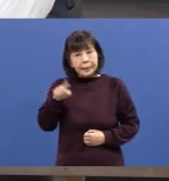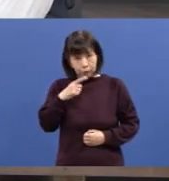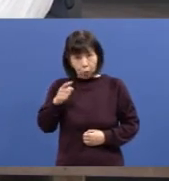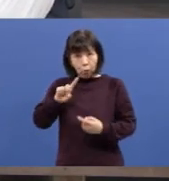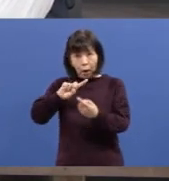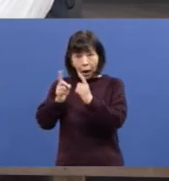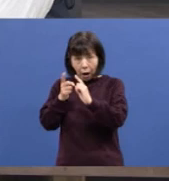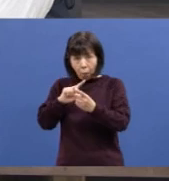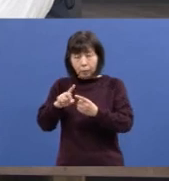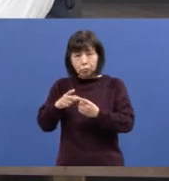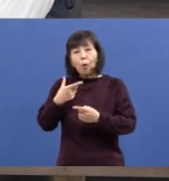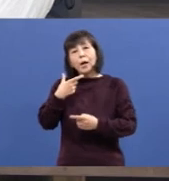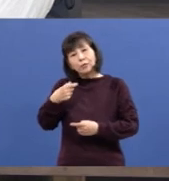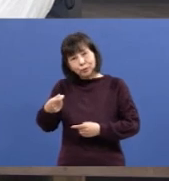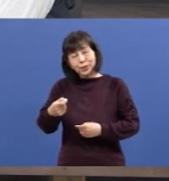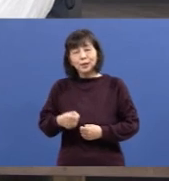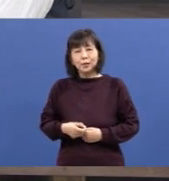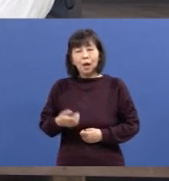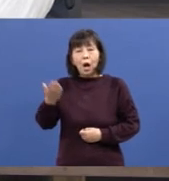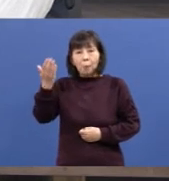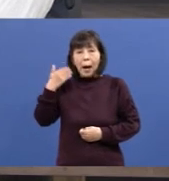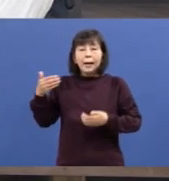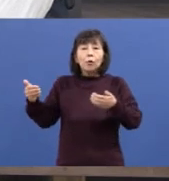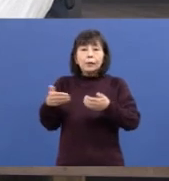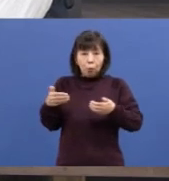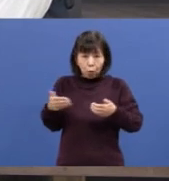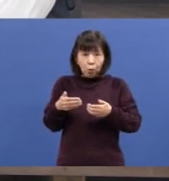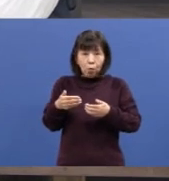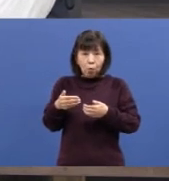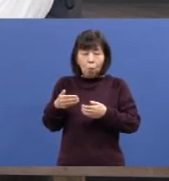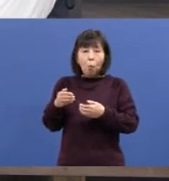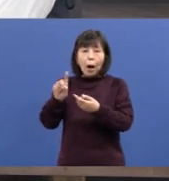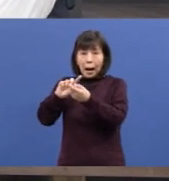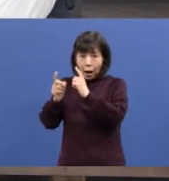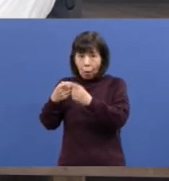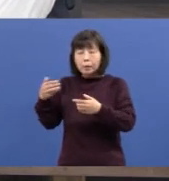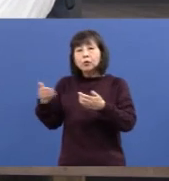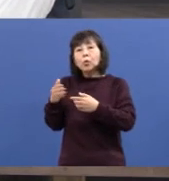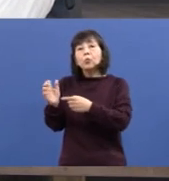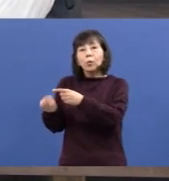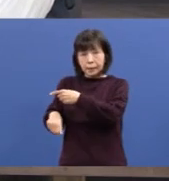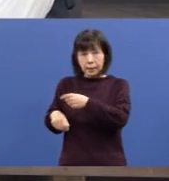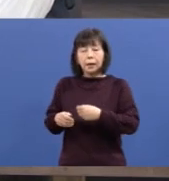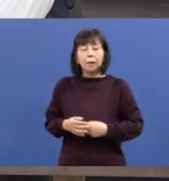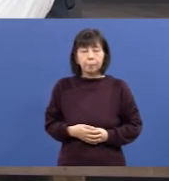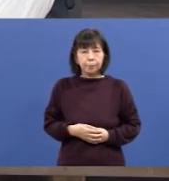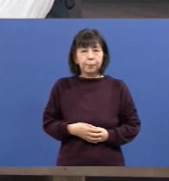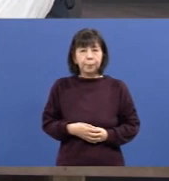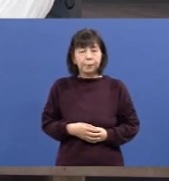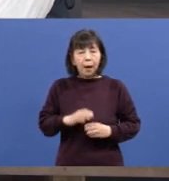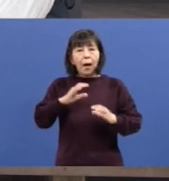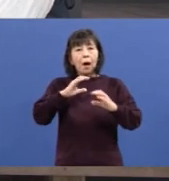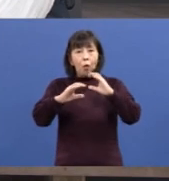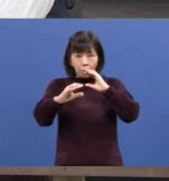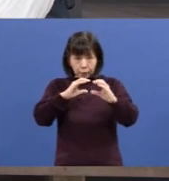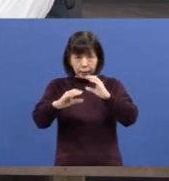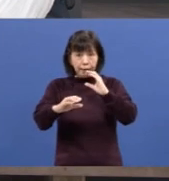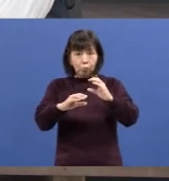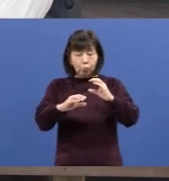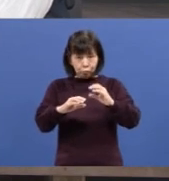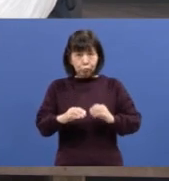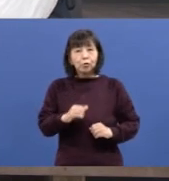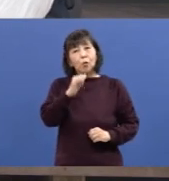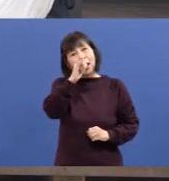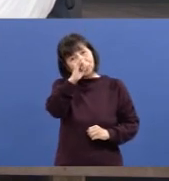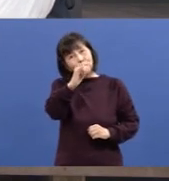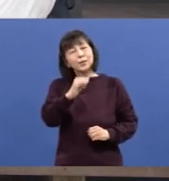で、前職でも人と関わる仕事をしていたので、やっぱりどうしても人とコミュニケーションを取ることもすごい私的に好き